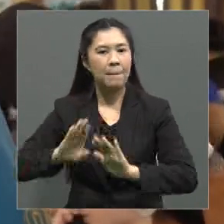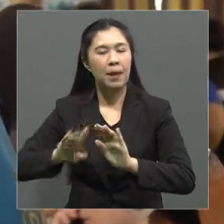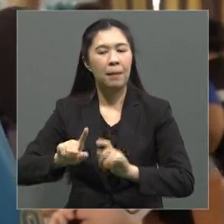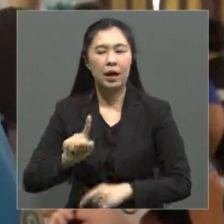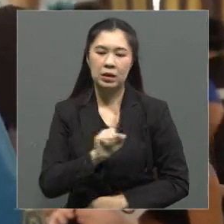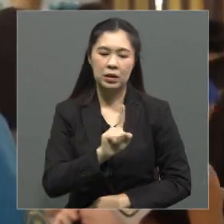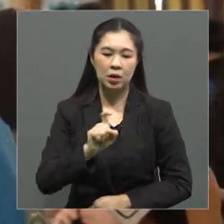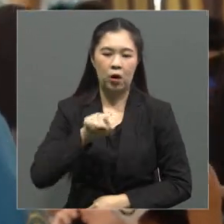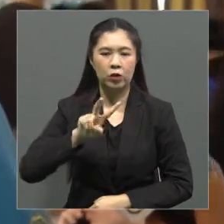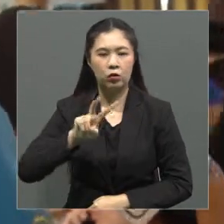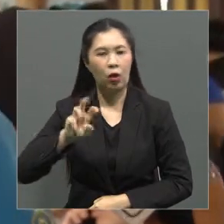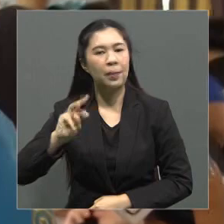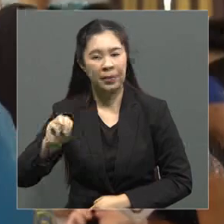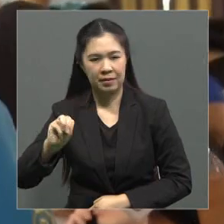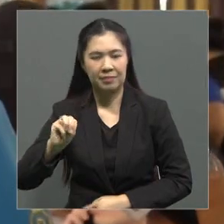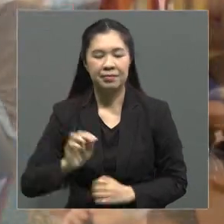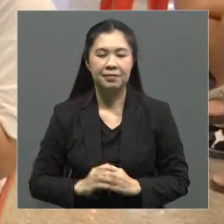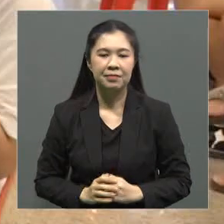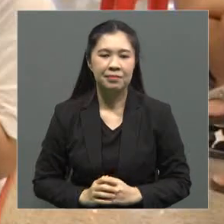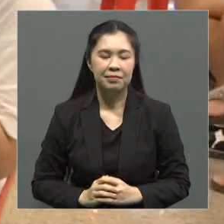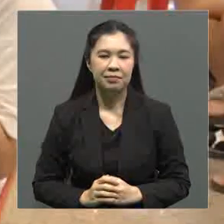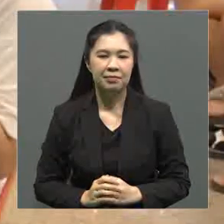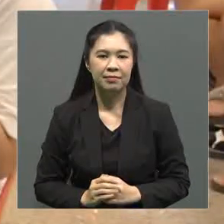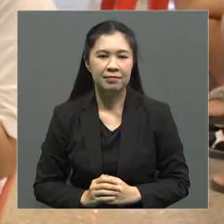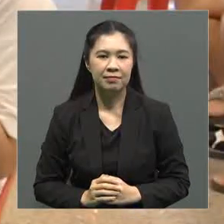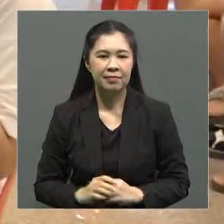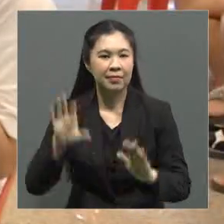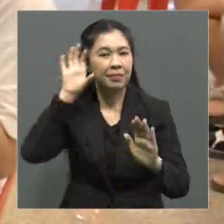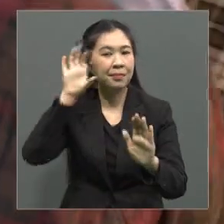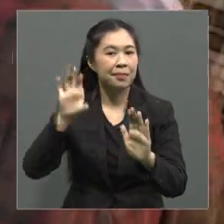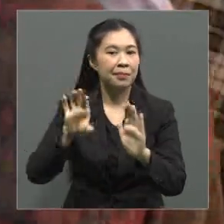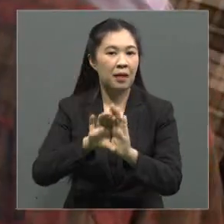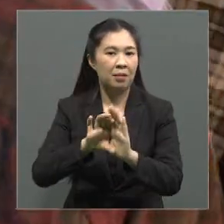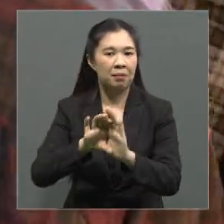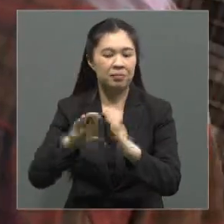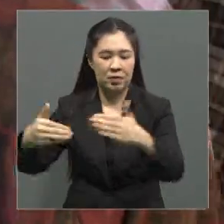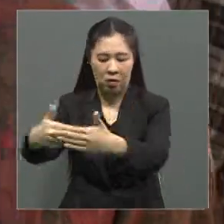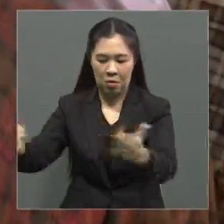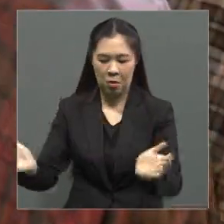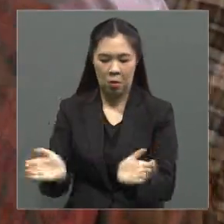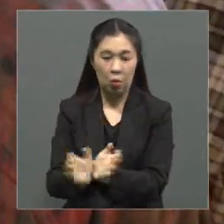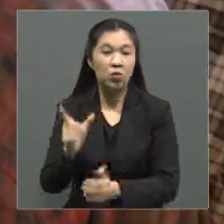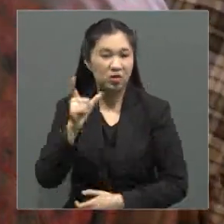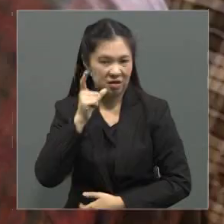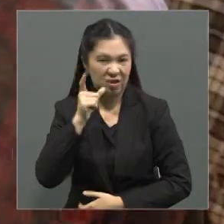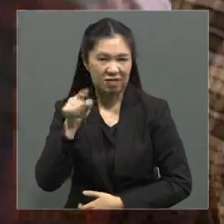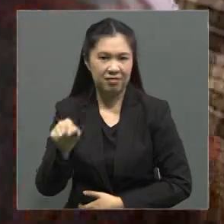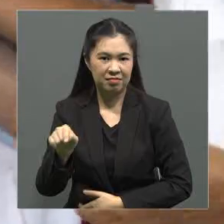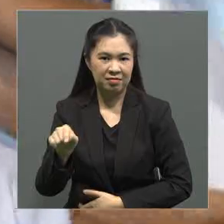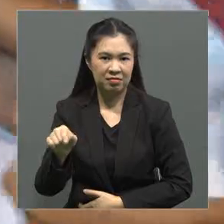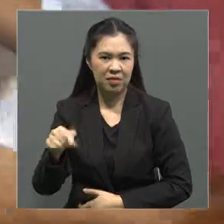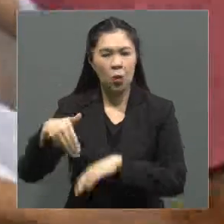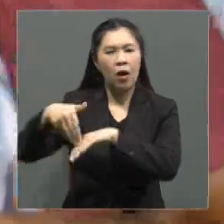เมตนะครับก็อย่างที่เราเห็นในภาพคือหลุมขนาดใหญ่ที่สุดที่บอกไปเนี่ยอยู่นอก